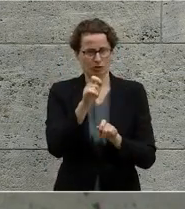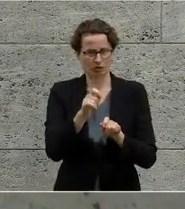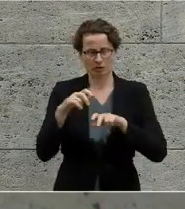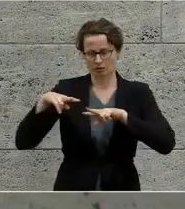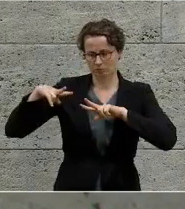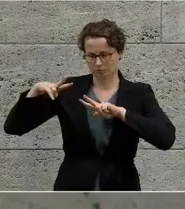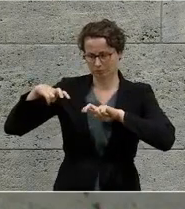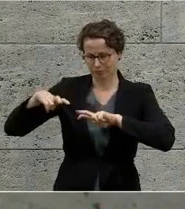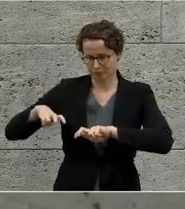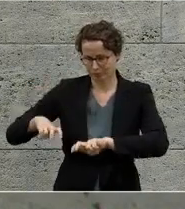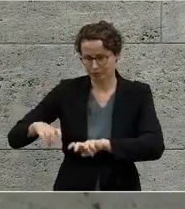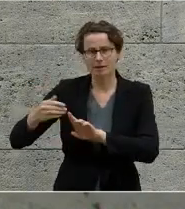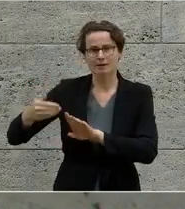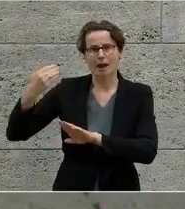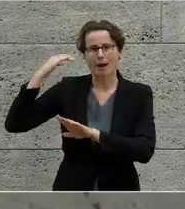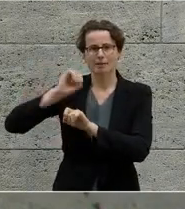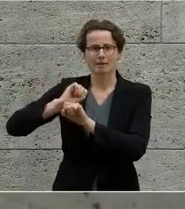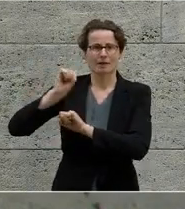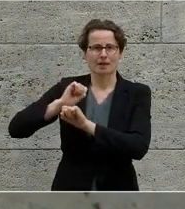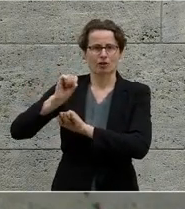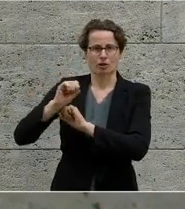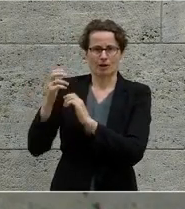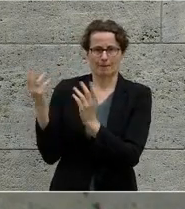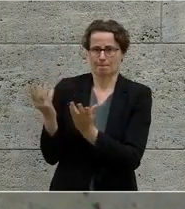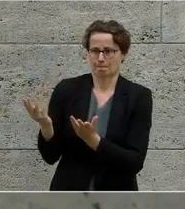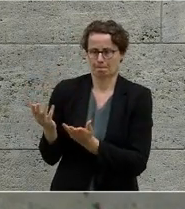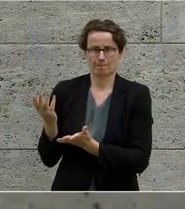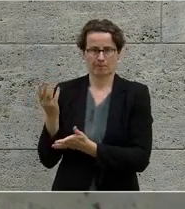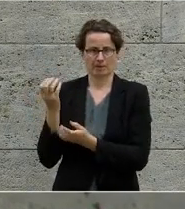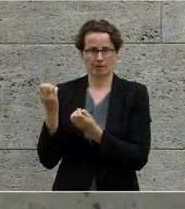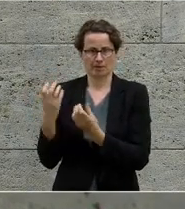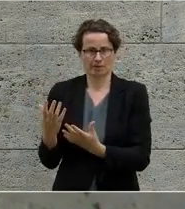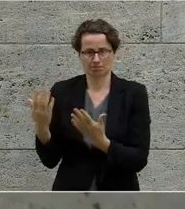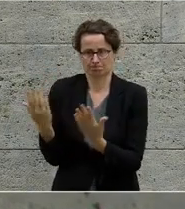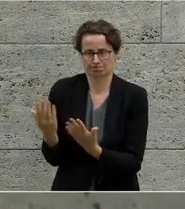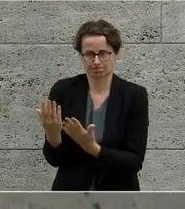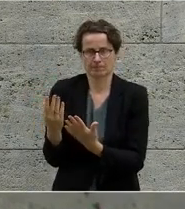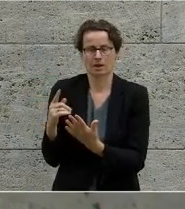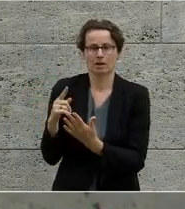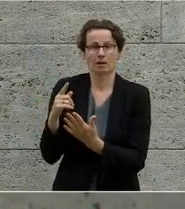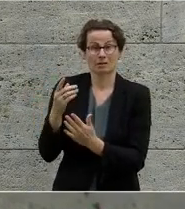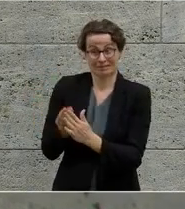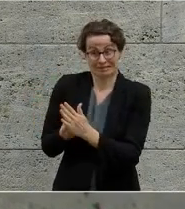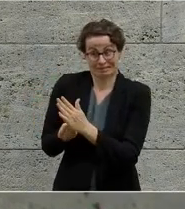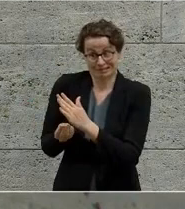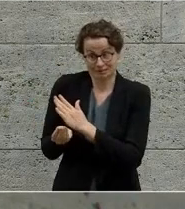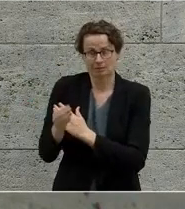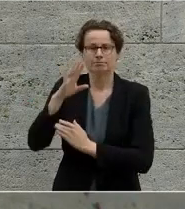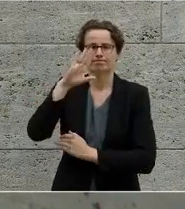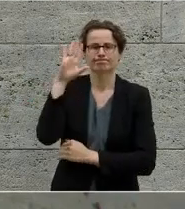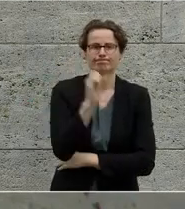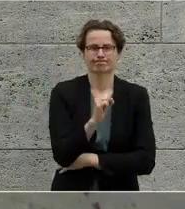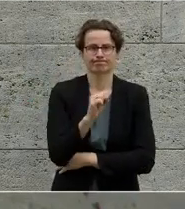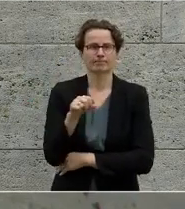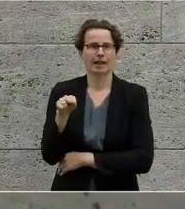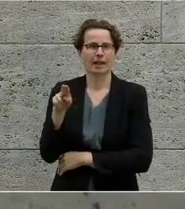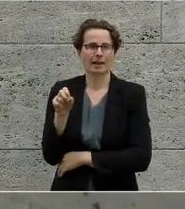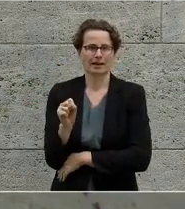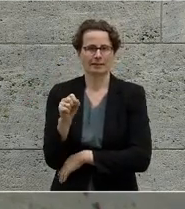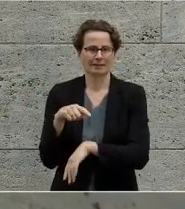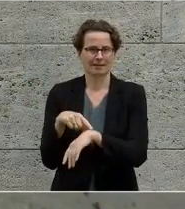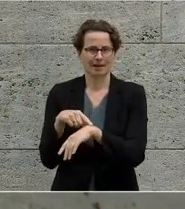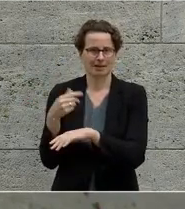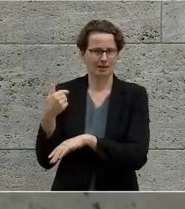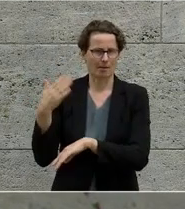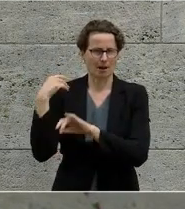Nationalsozialismus auseinandersetzen. Nur so können sie die Dimensionen der Verbrechen des NS-Regimes gegen